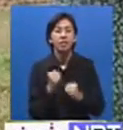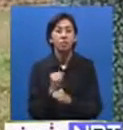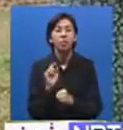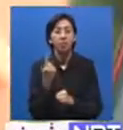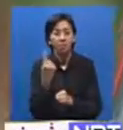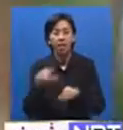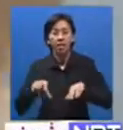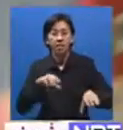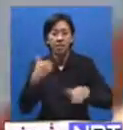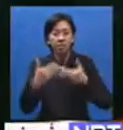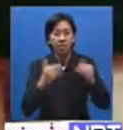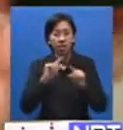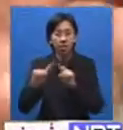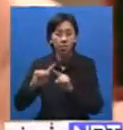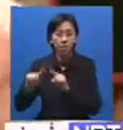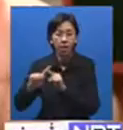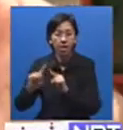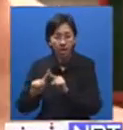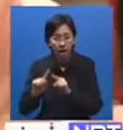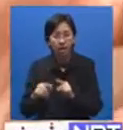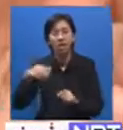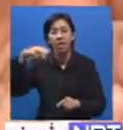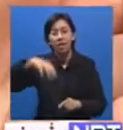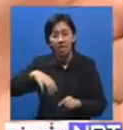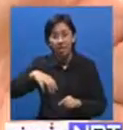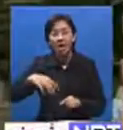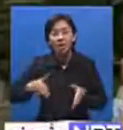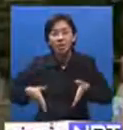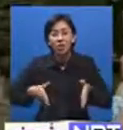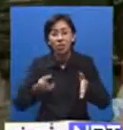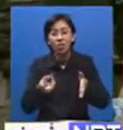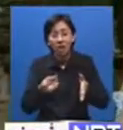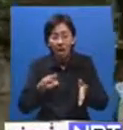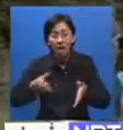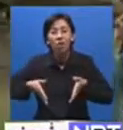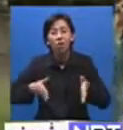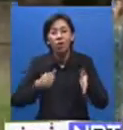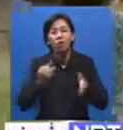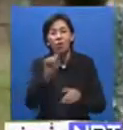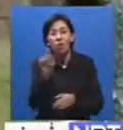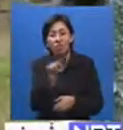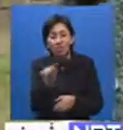การจัดกิจกรรมต่างๆทั้งที่เซ็นทรัลเวิลด์ถนนข้าวสารและอีกหลายพื้นที่